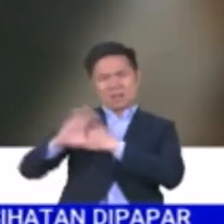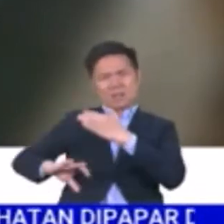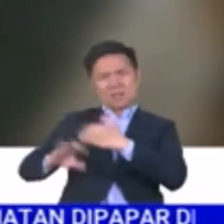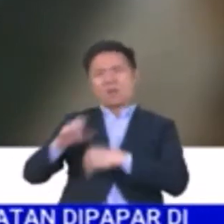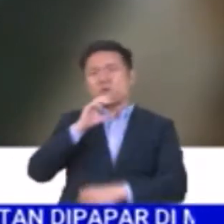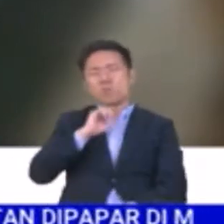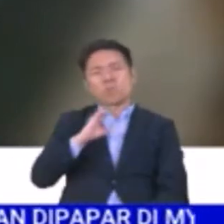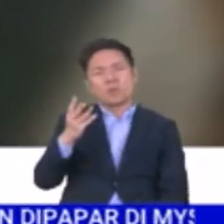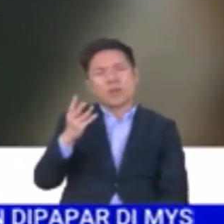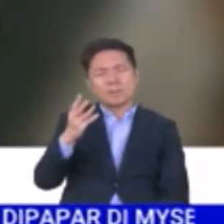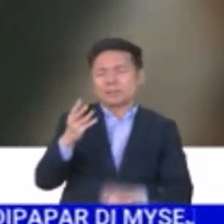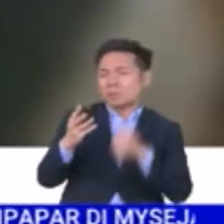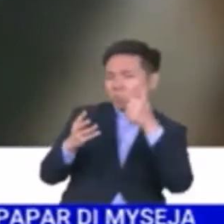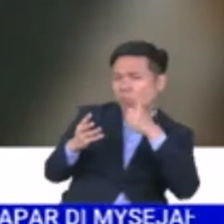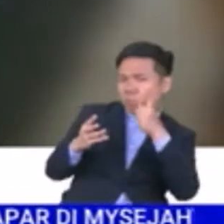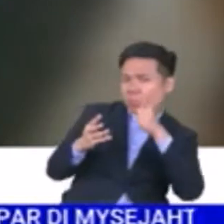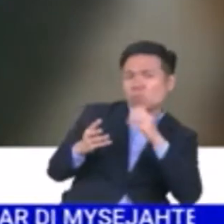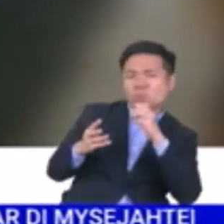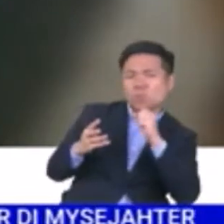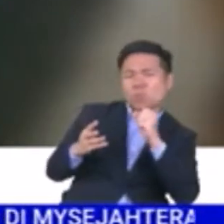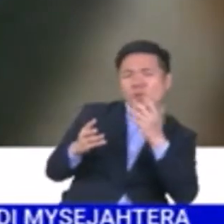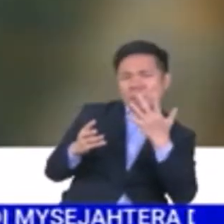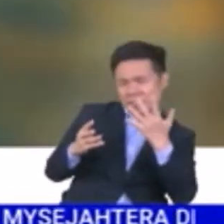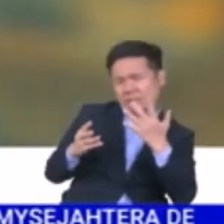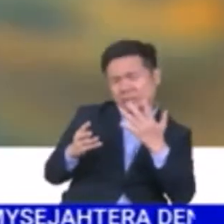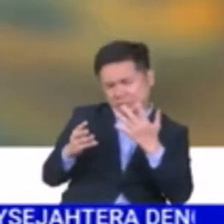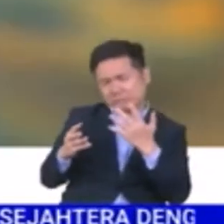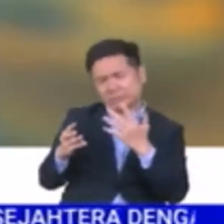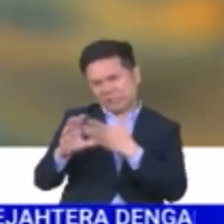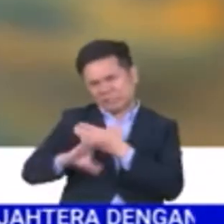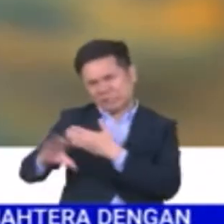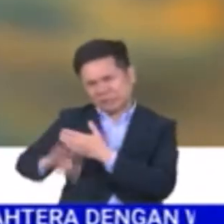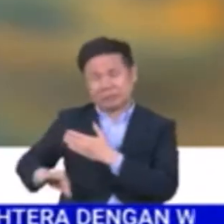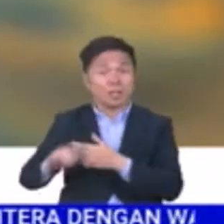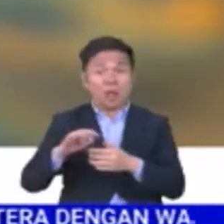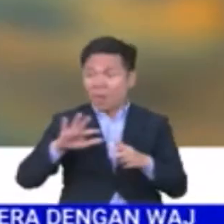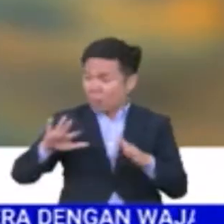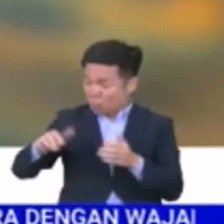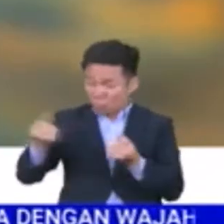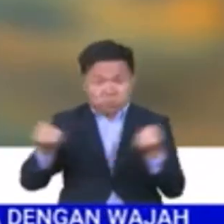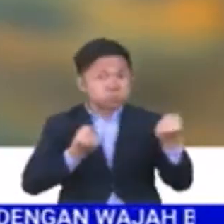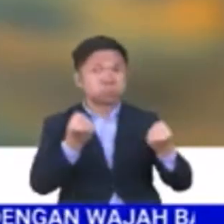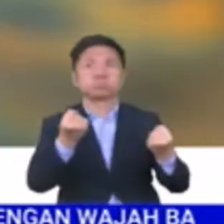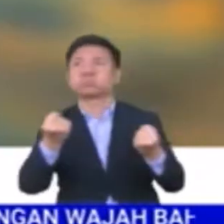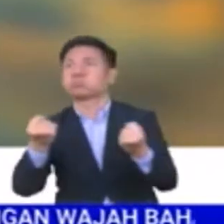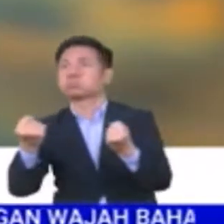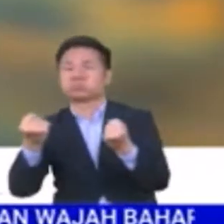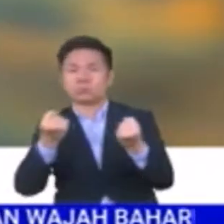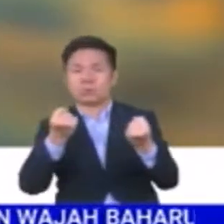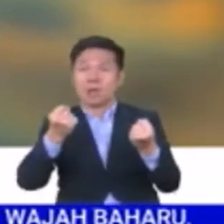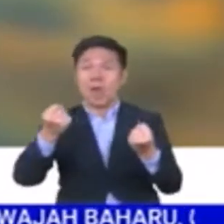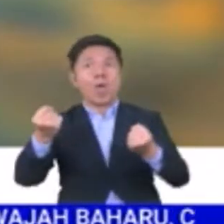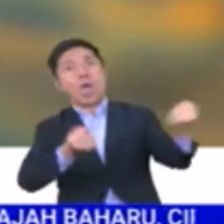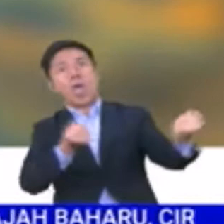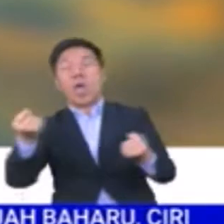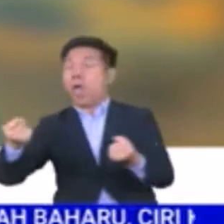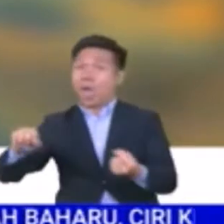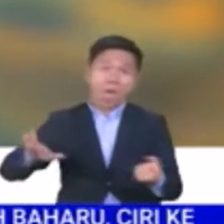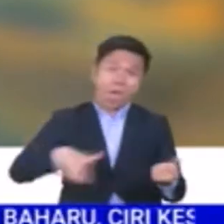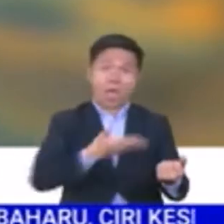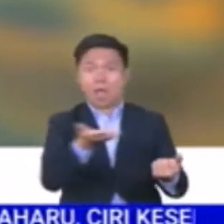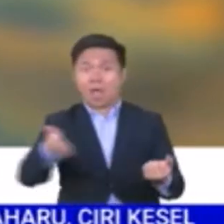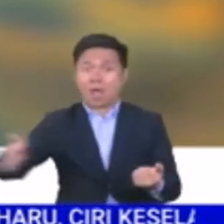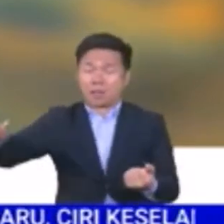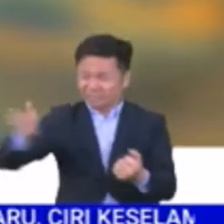berusia 16 tahun dan perempuan 15 tahun. Kemalangan dipercayai berlaku apabila kereta dipandu mangsa hilang kawalan